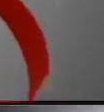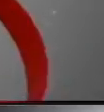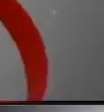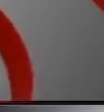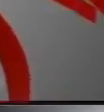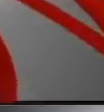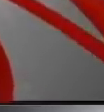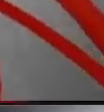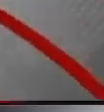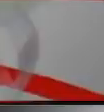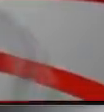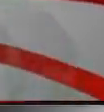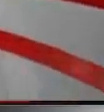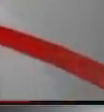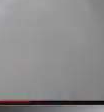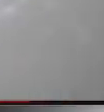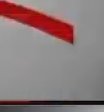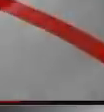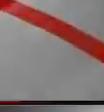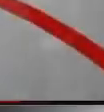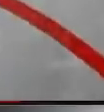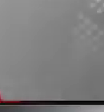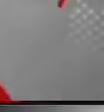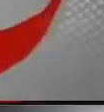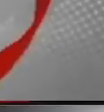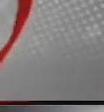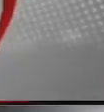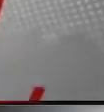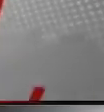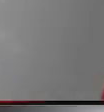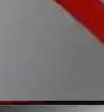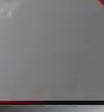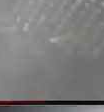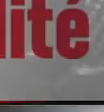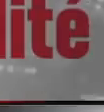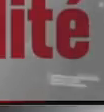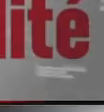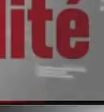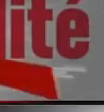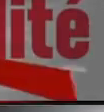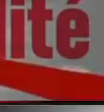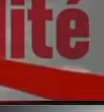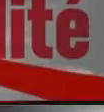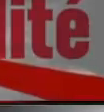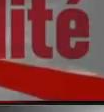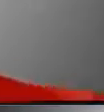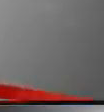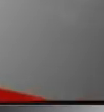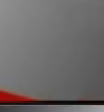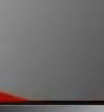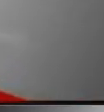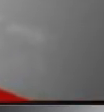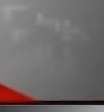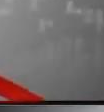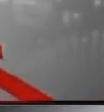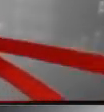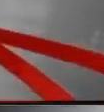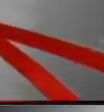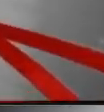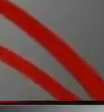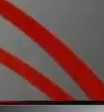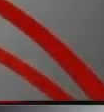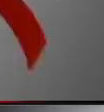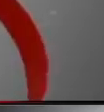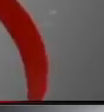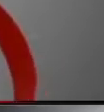marche. Carton rouge pour tout vagabond pour payer ça en doute et capter les âmes dans tout quatre coins pays pour mettre la double dans veille. Carton rouge pour tout bon